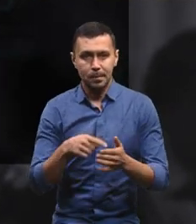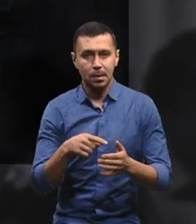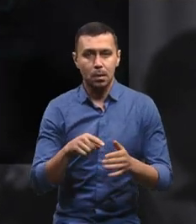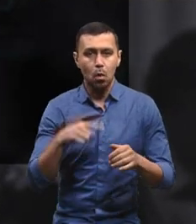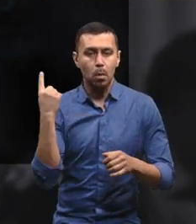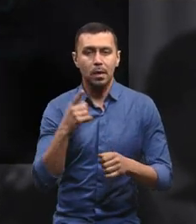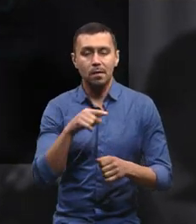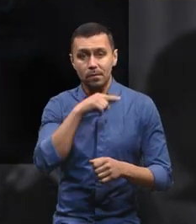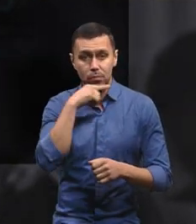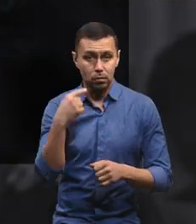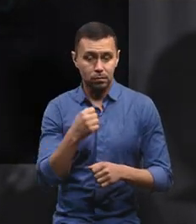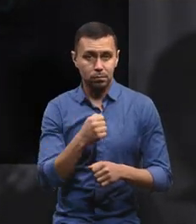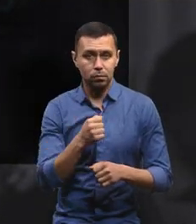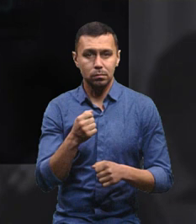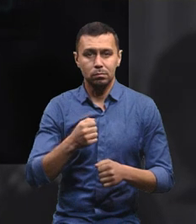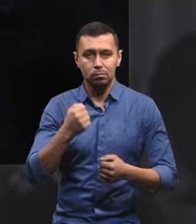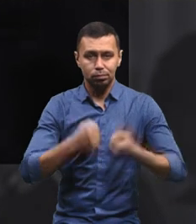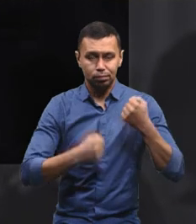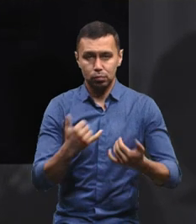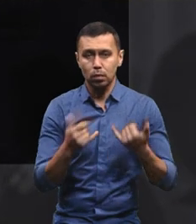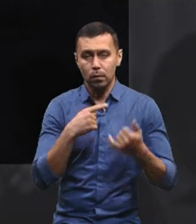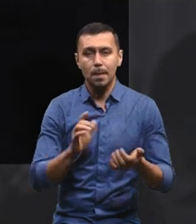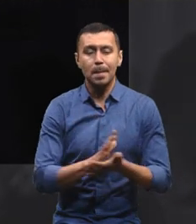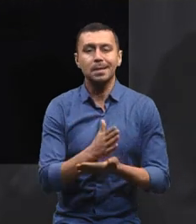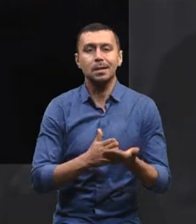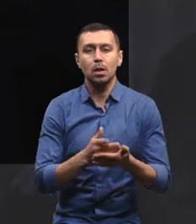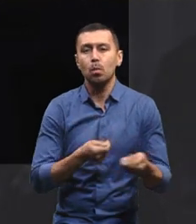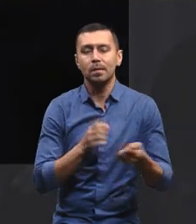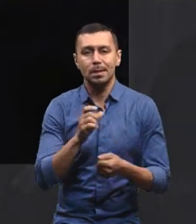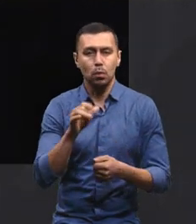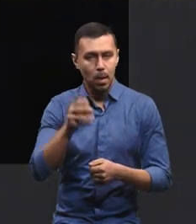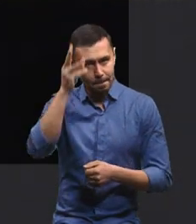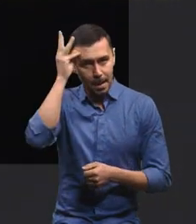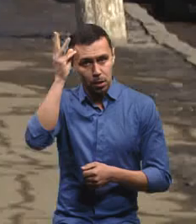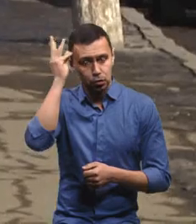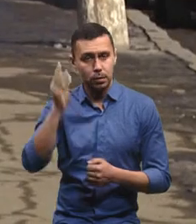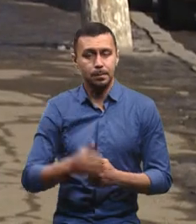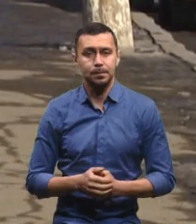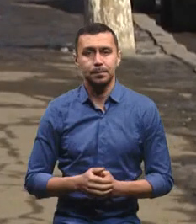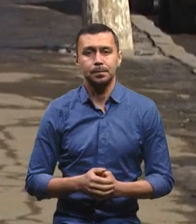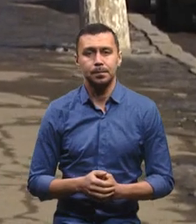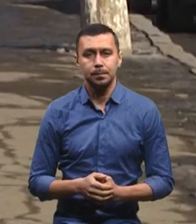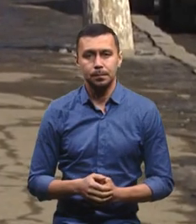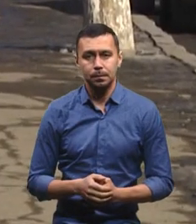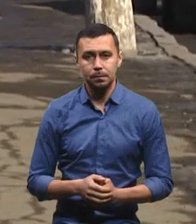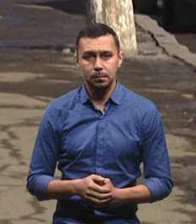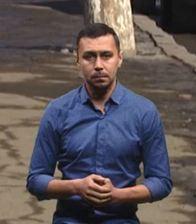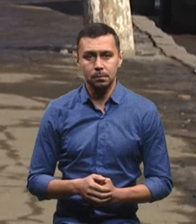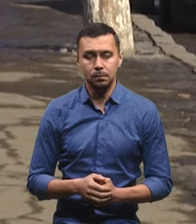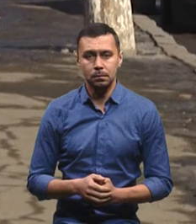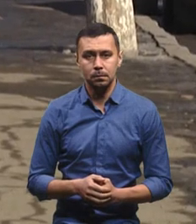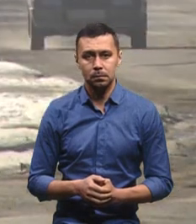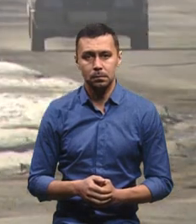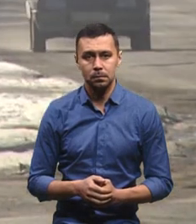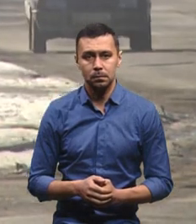військові РФ завдали сьогодні каже прес-секретарка управління СБУ Хмельниччини Людмила рябчук Діана Колесник Світлана поробок